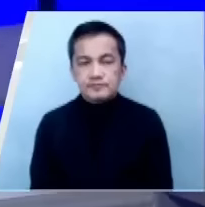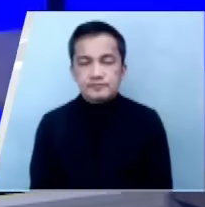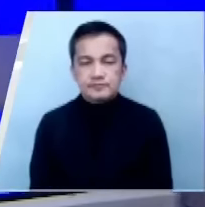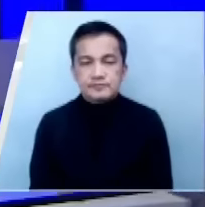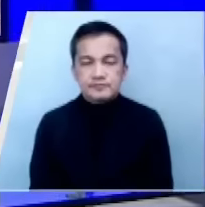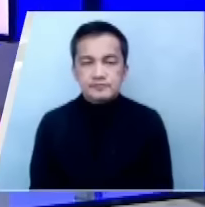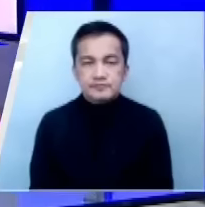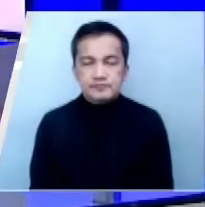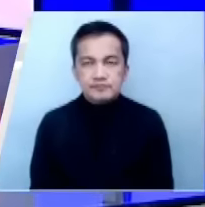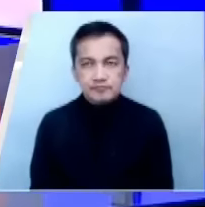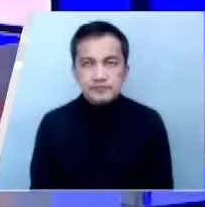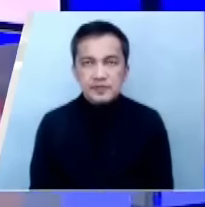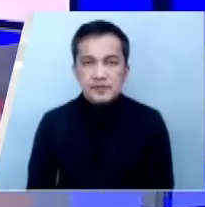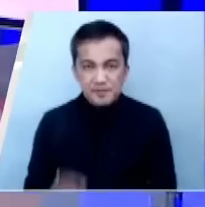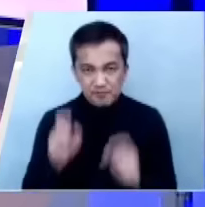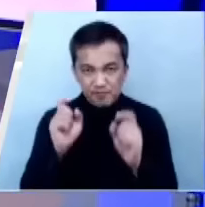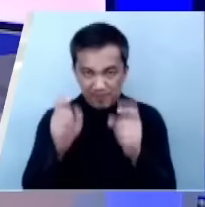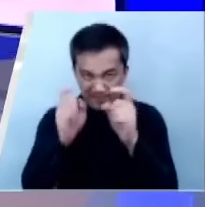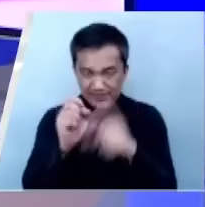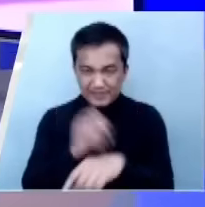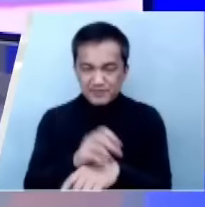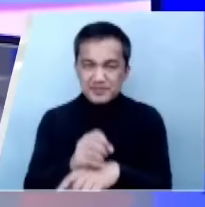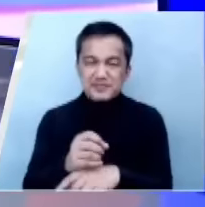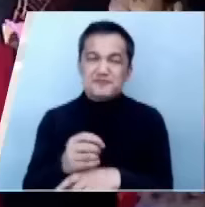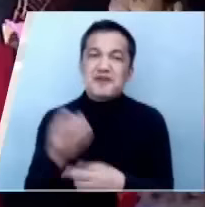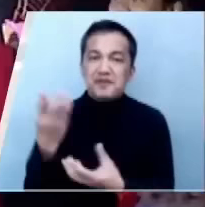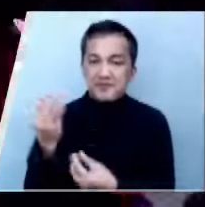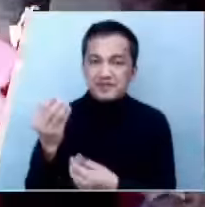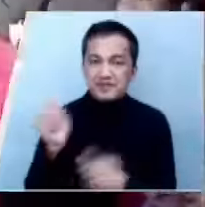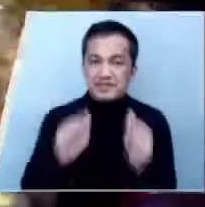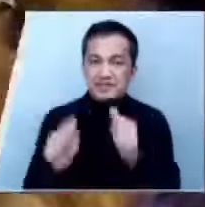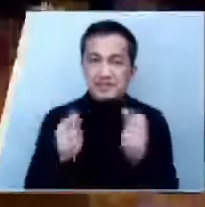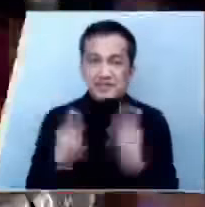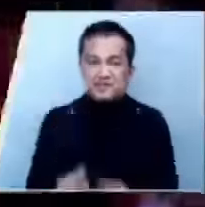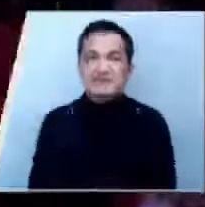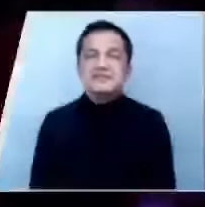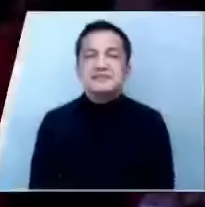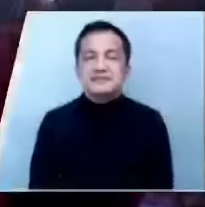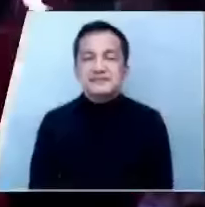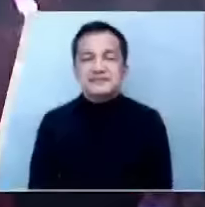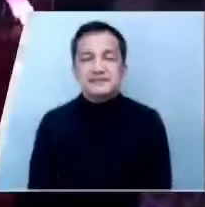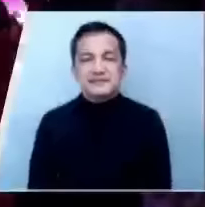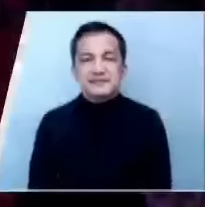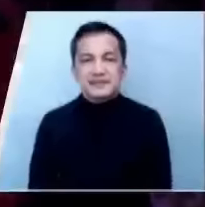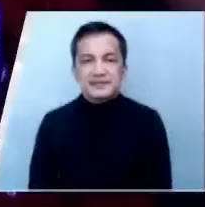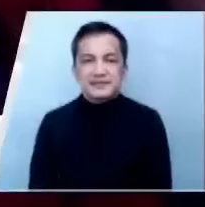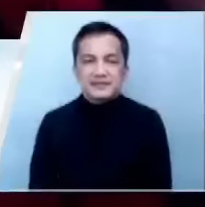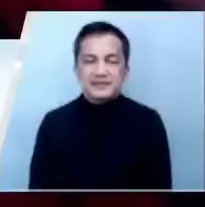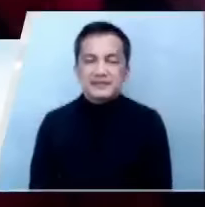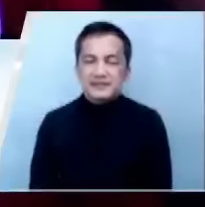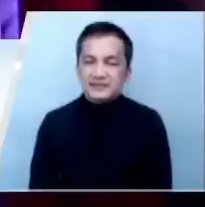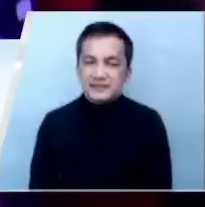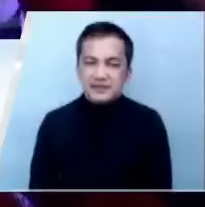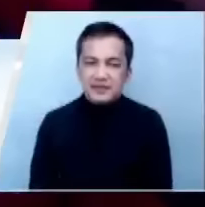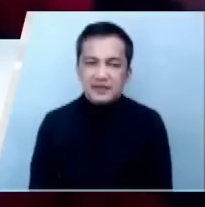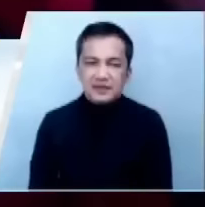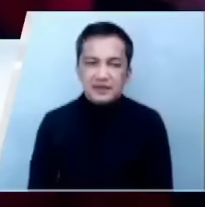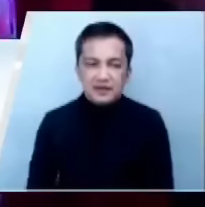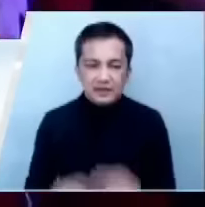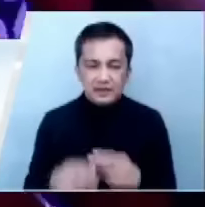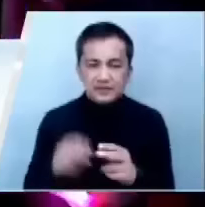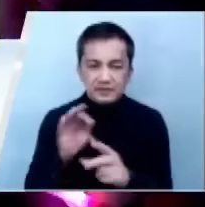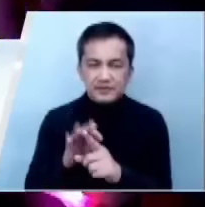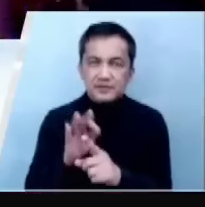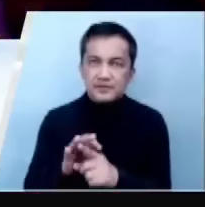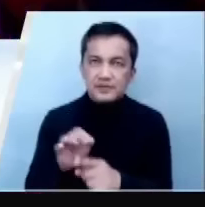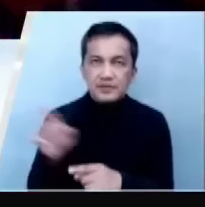Mabilis na chikahan tayo para updated sa showbiz happenings. May official fandom name na ang fans ni Asia's Limitless